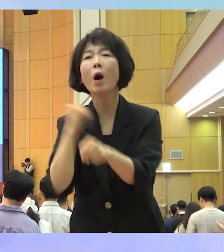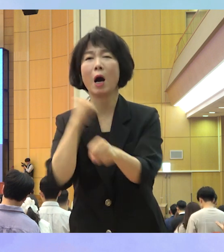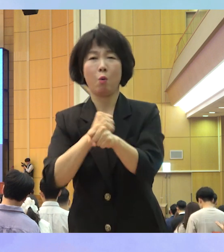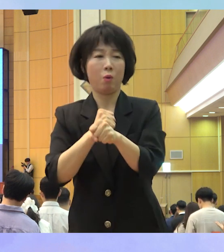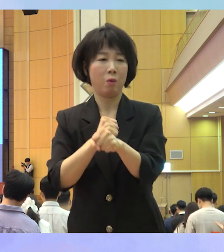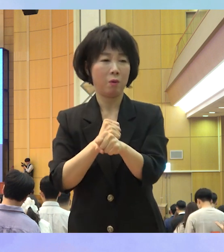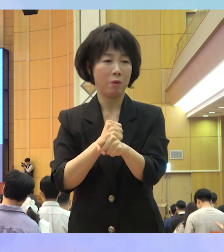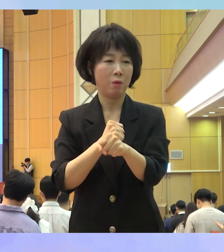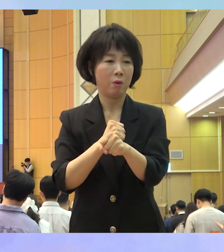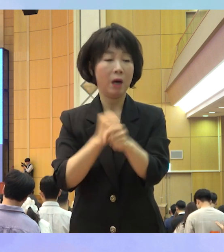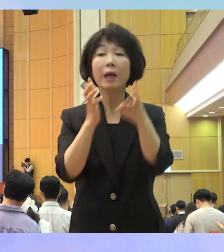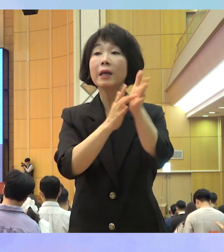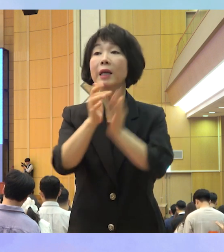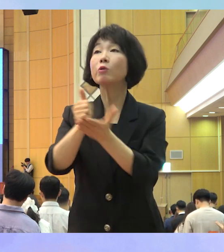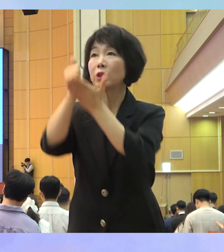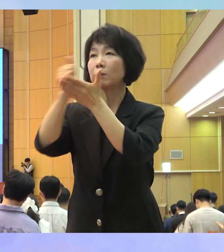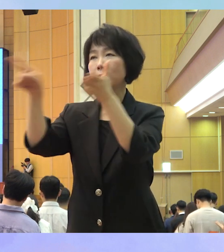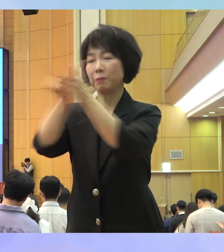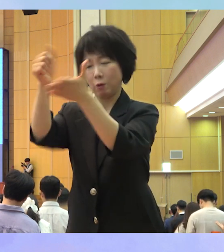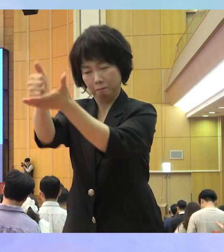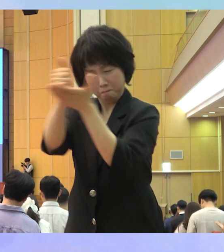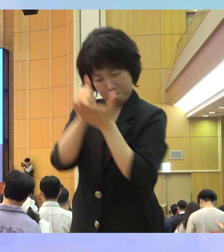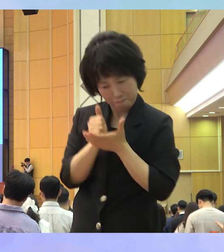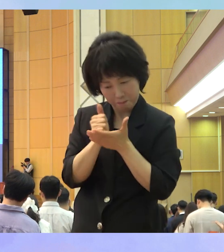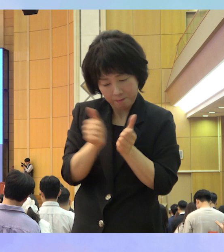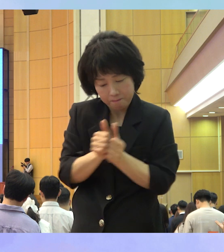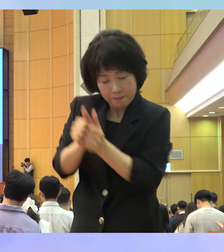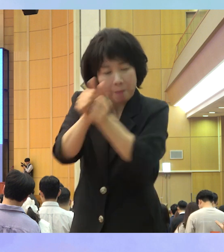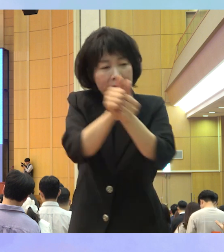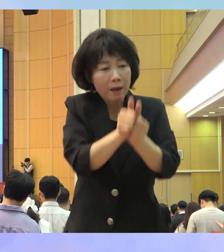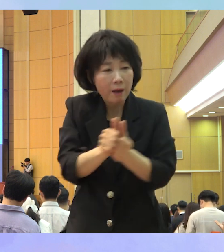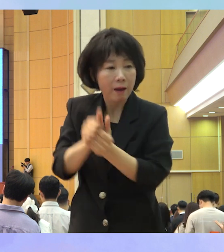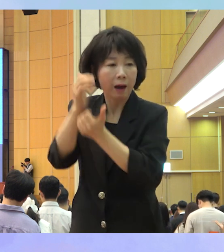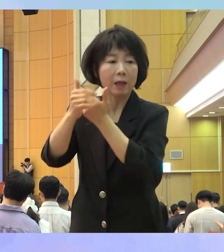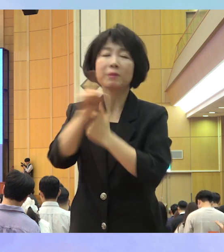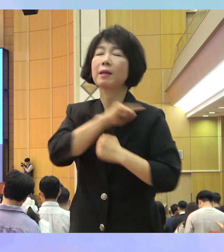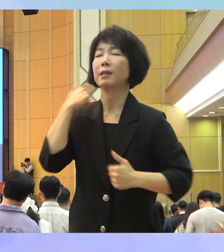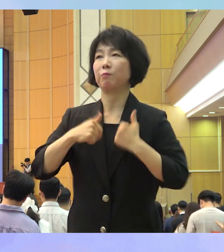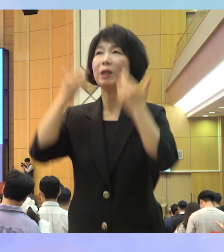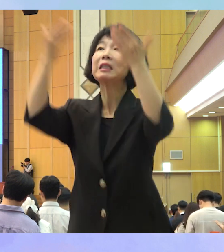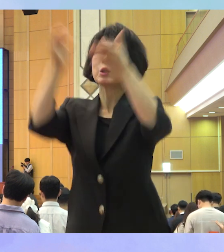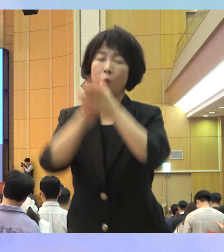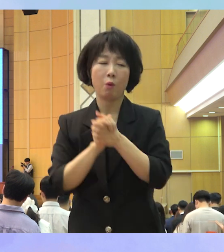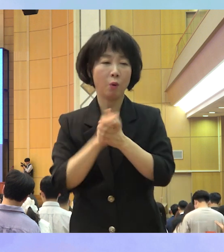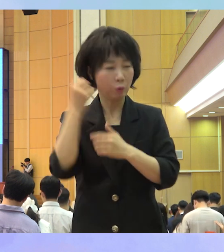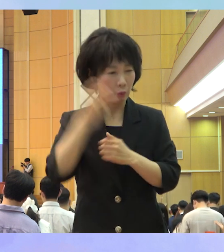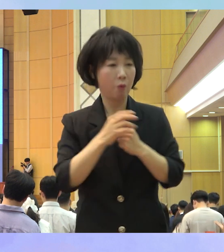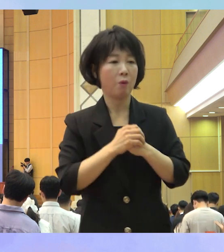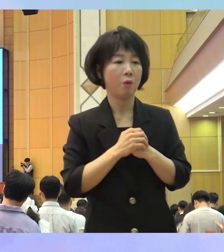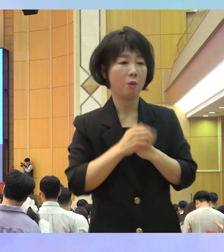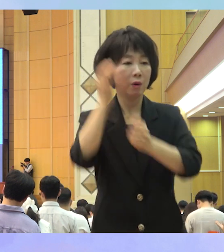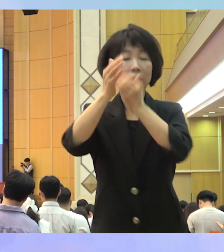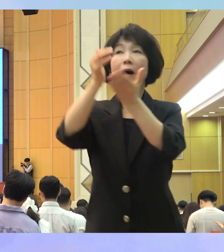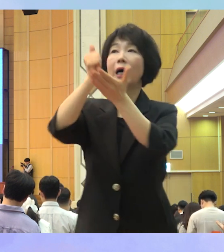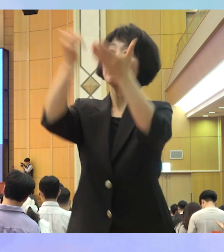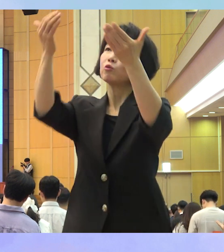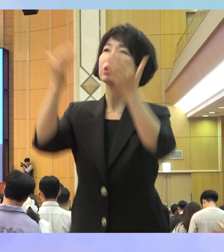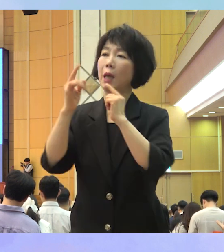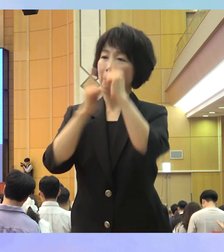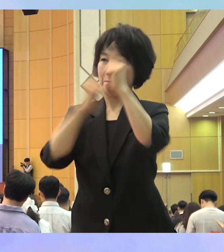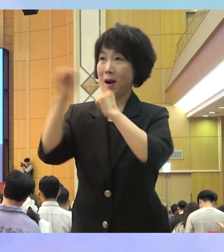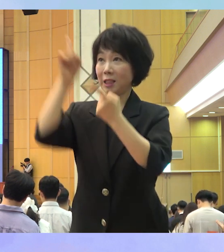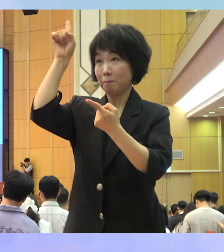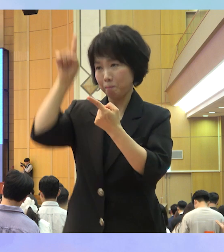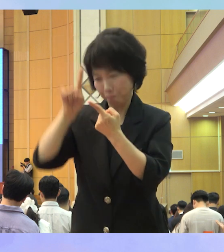또 예수님을 모시고 살아가는 것으로 하나님을 기쁘게 해드리고 또 하나님이 주신